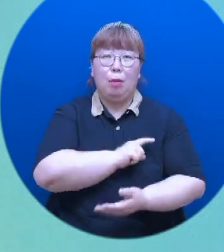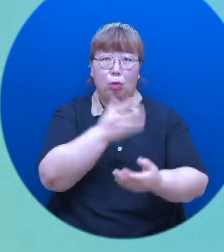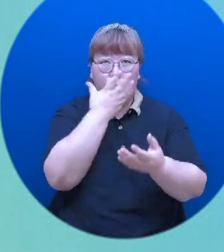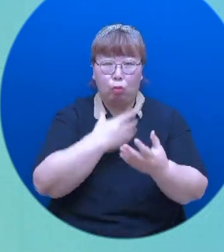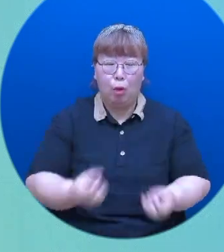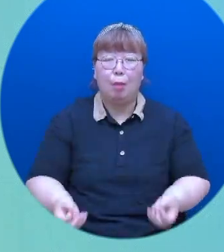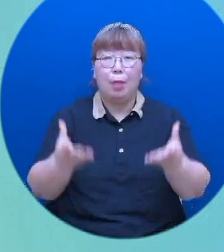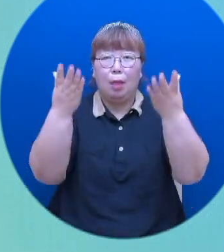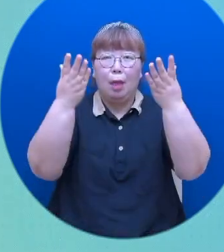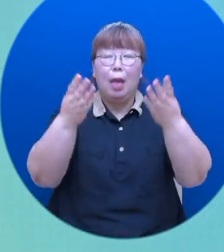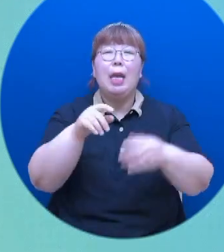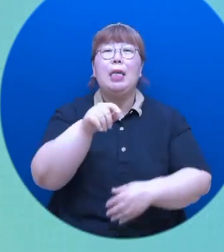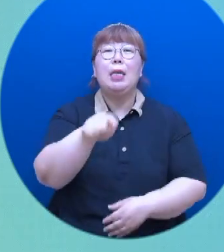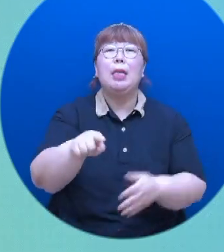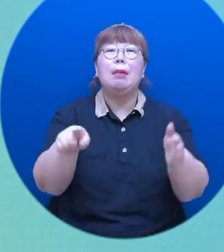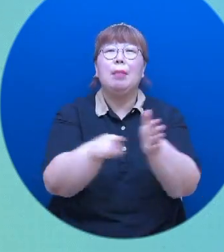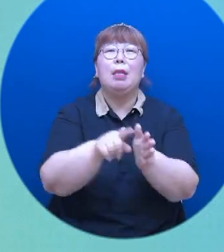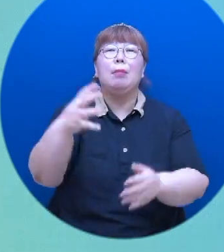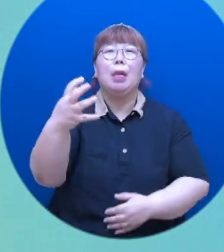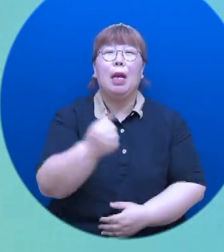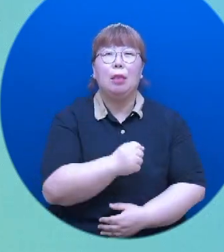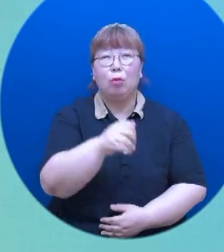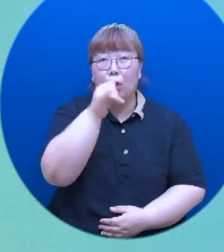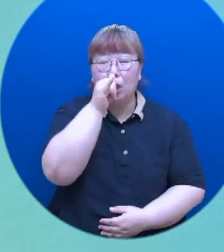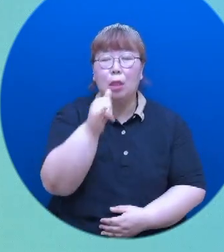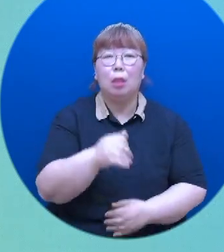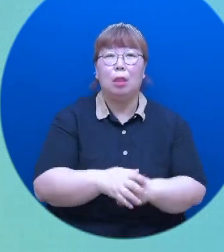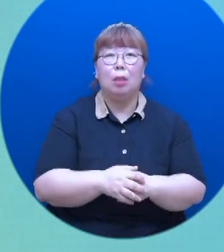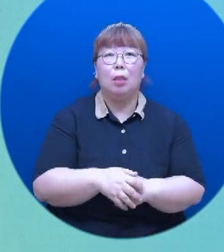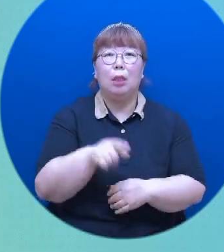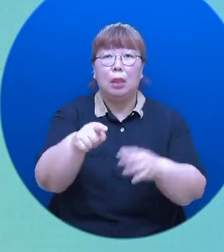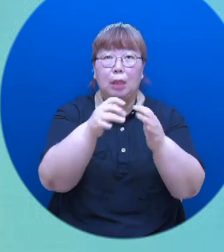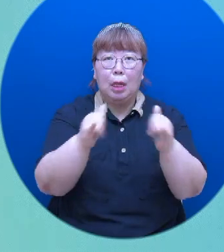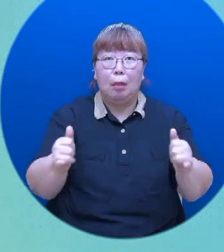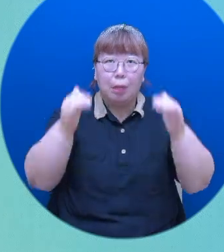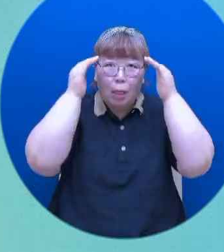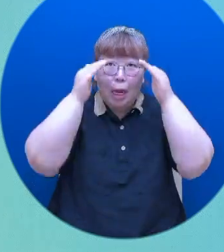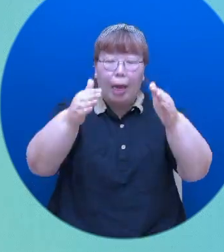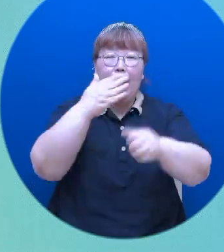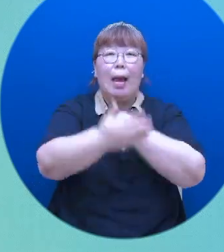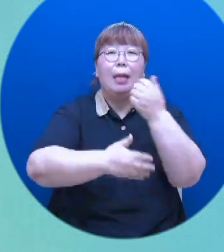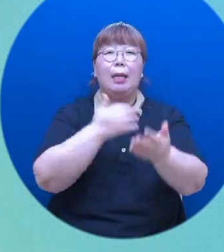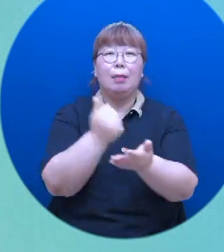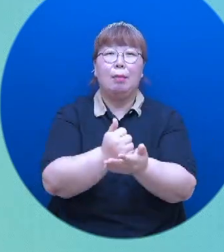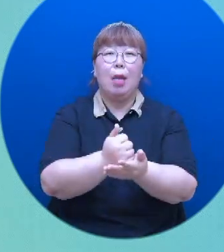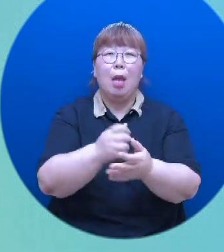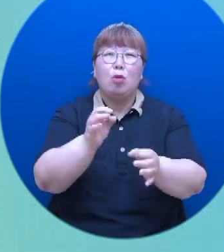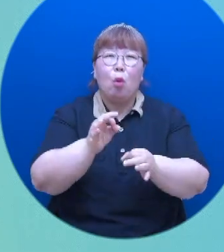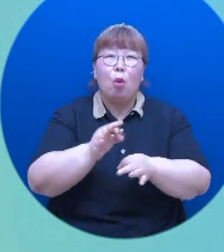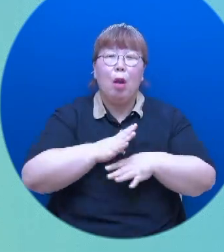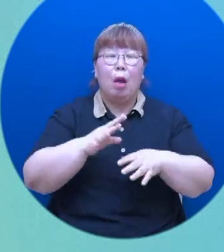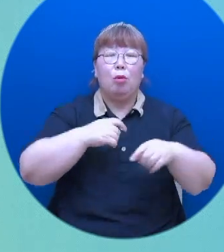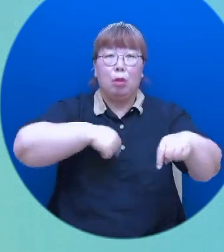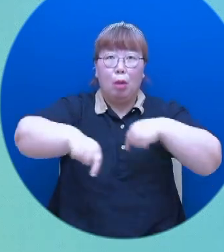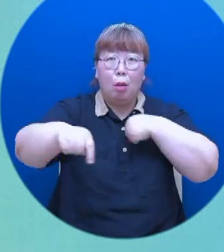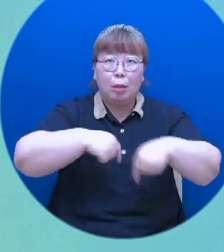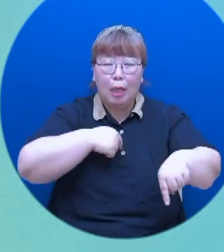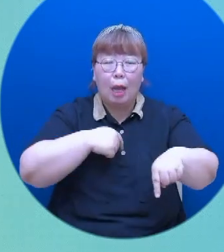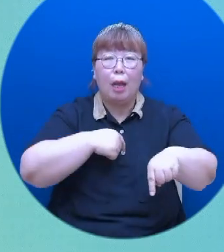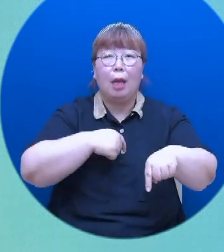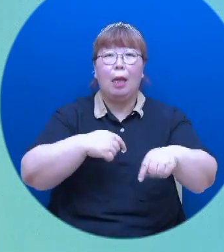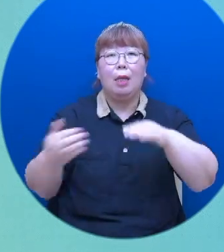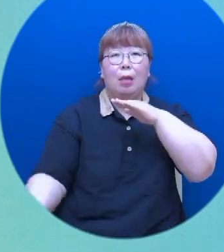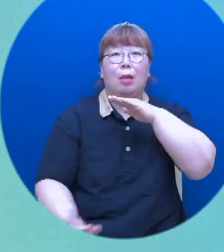축원합니다. 이 믿음을 가지고 있는 그를 향하여 하나님의 놀라운 역사를 이루어낸다는